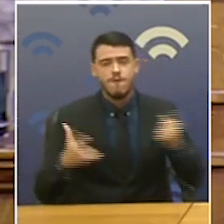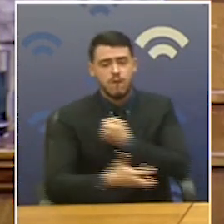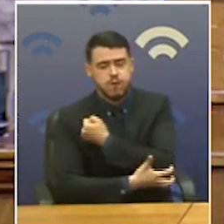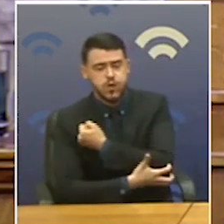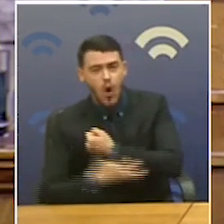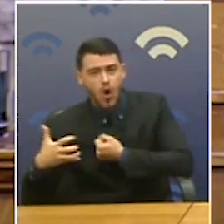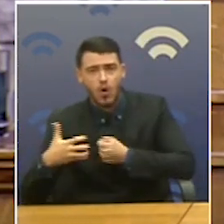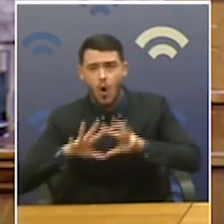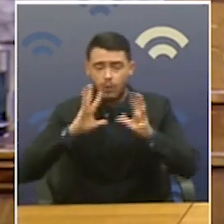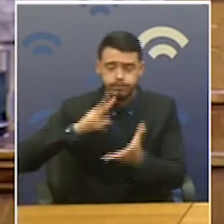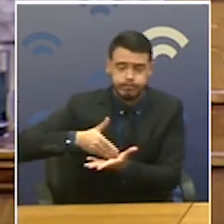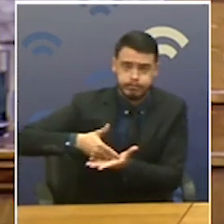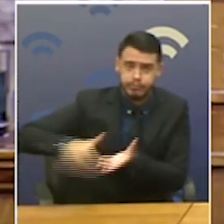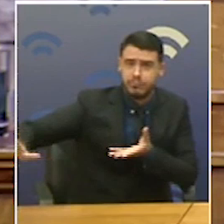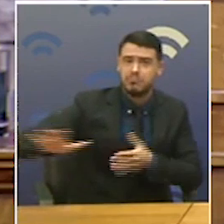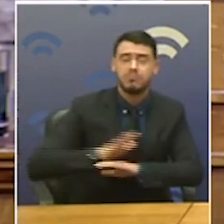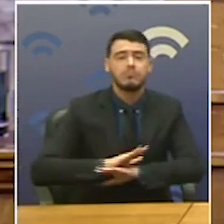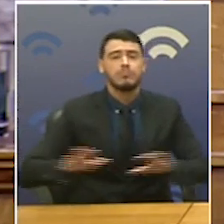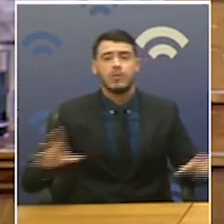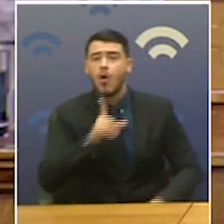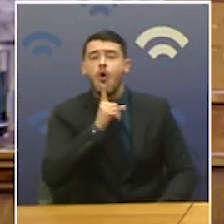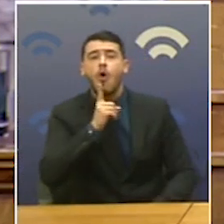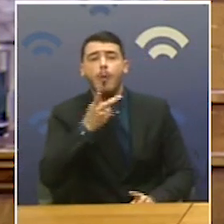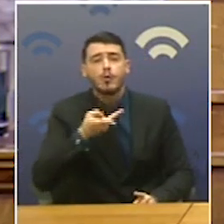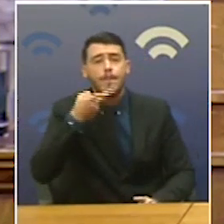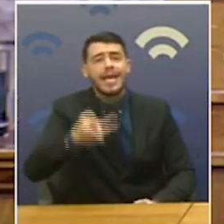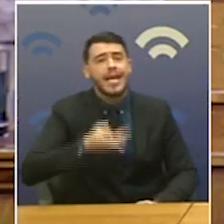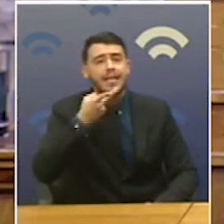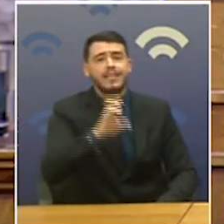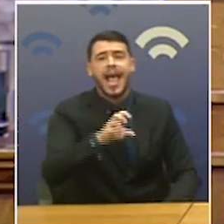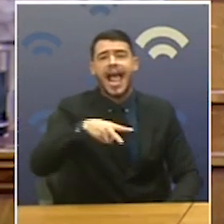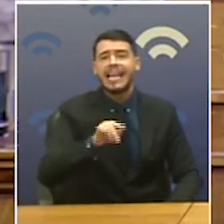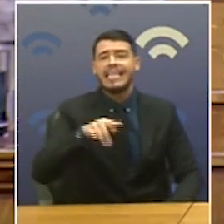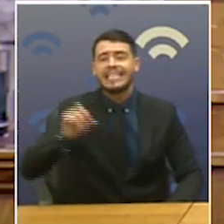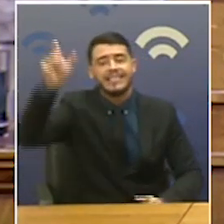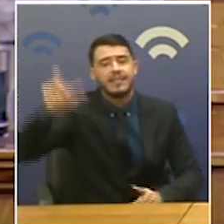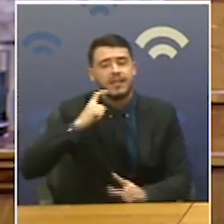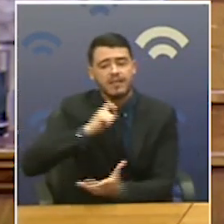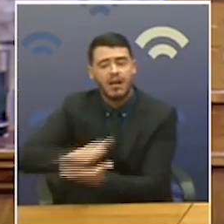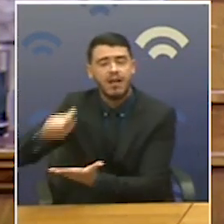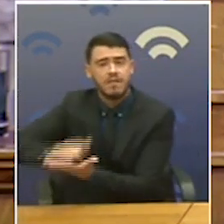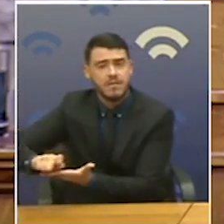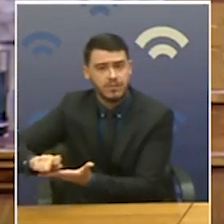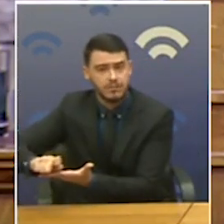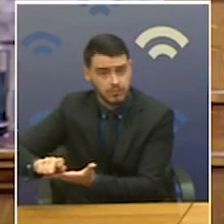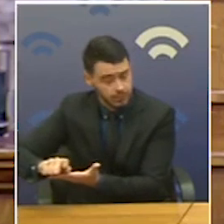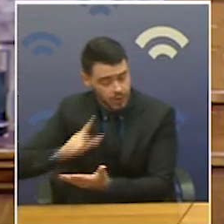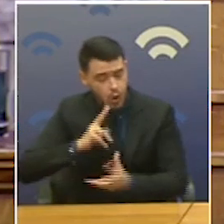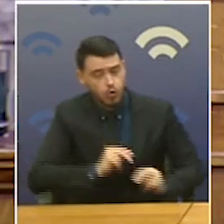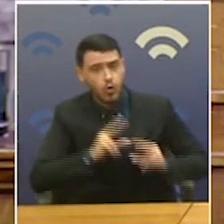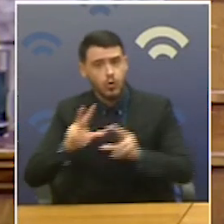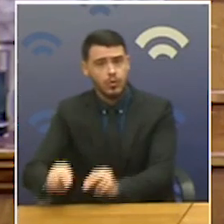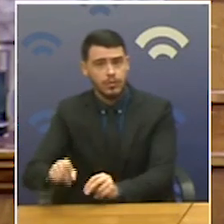θυροδέρνει, όπως γράφει και ο εθνικός μας ποιητής. Μια παλιά, μικρή